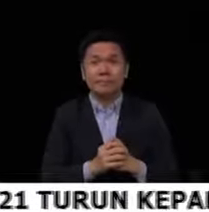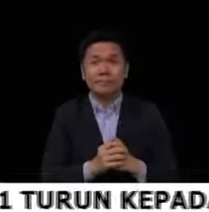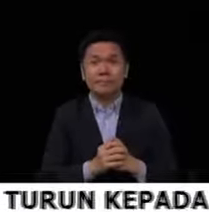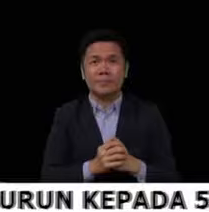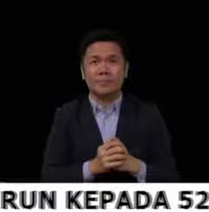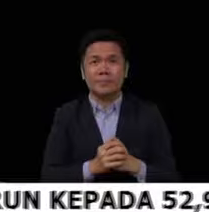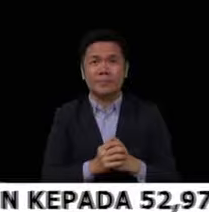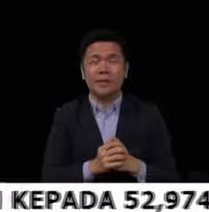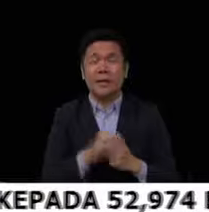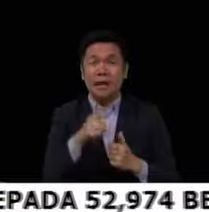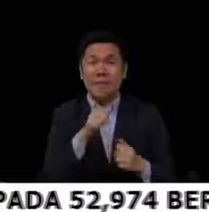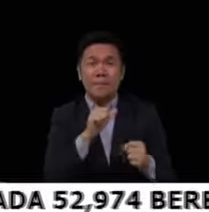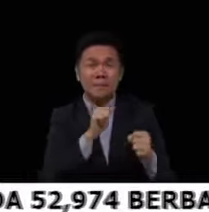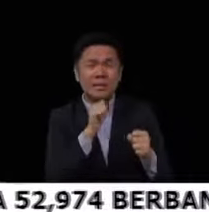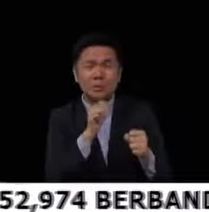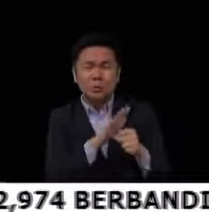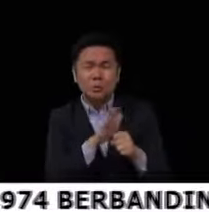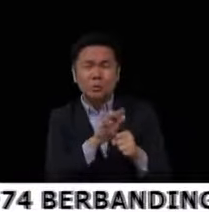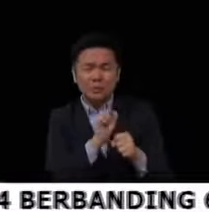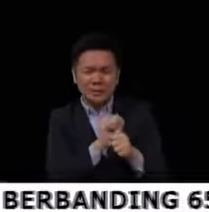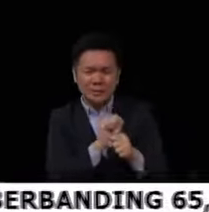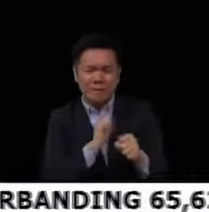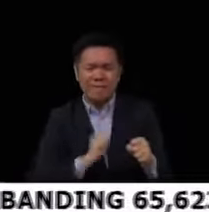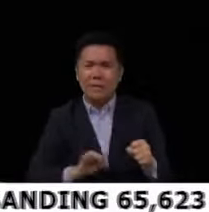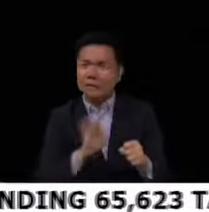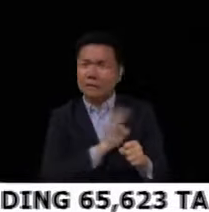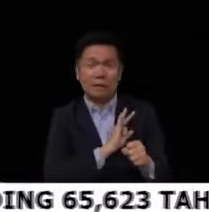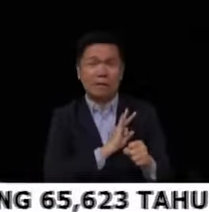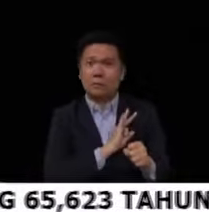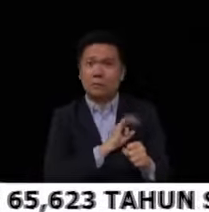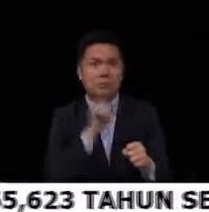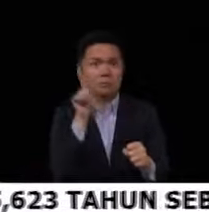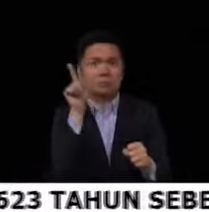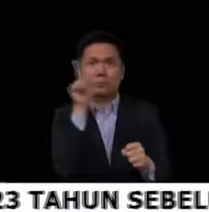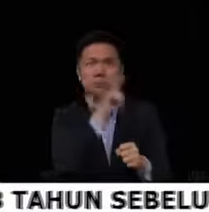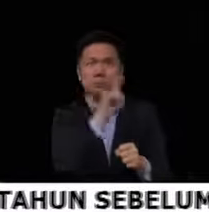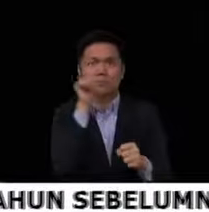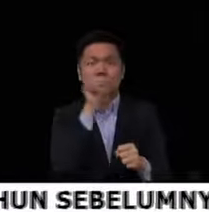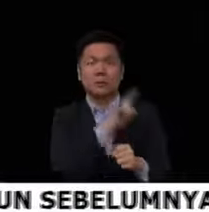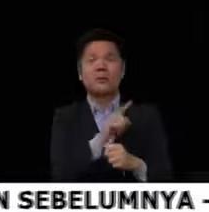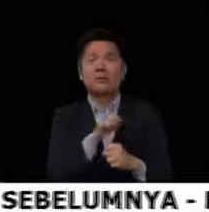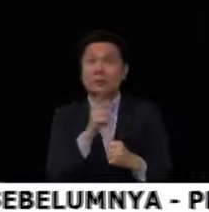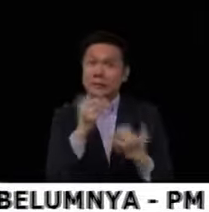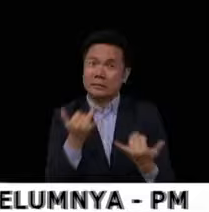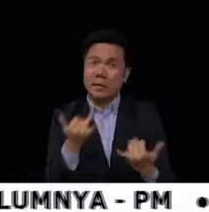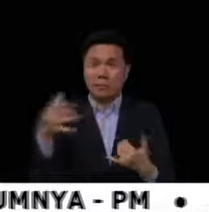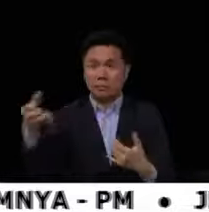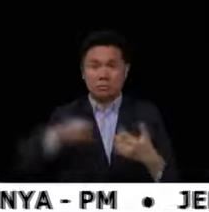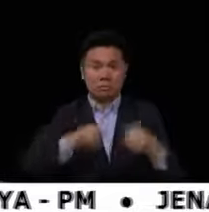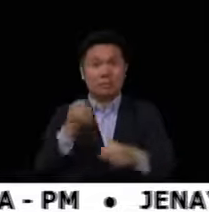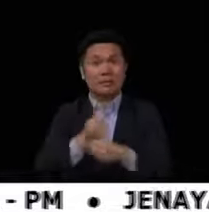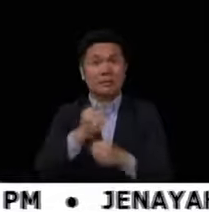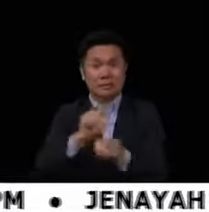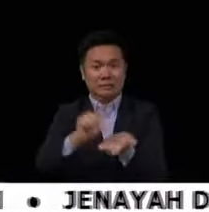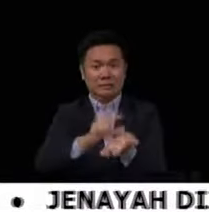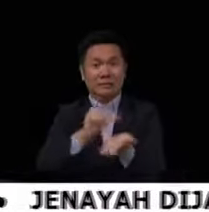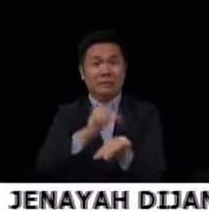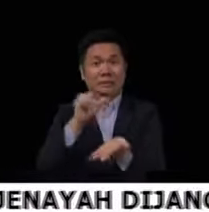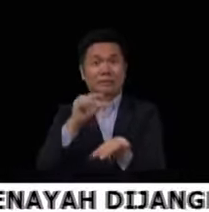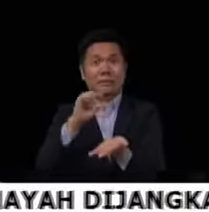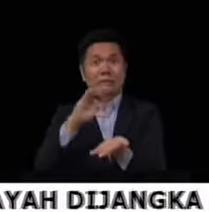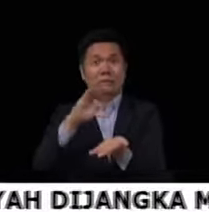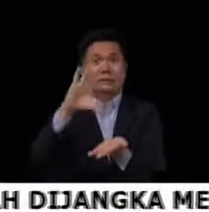divinka pekerja asing ini Memang agak ke critical sekarang ini khas Bali toko sepatu jelaskan.yg nangis sebab jumlah